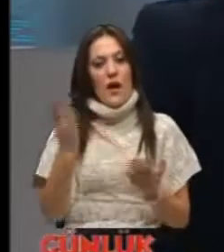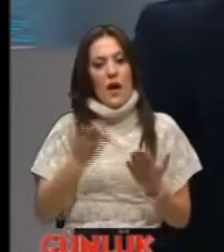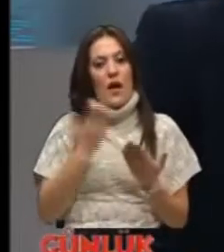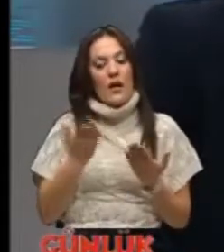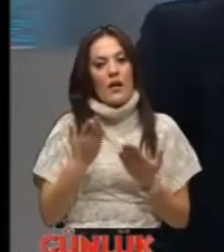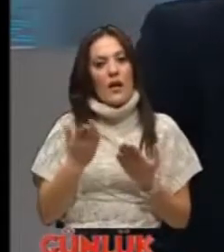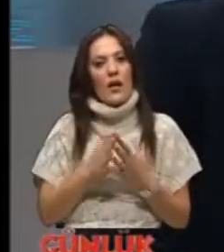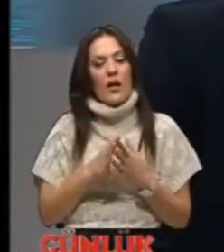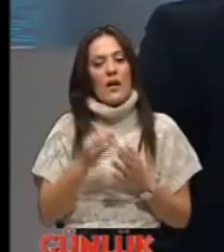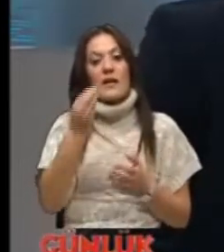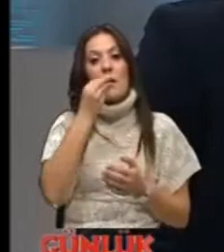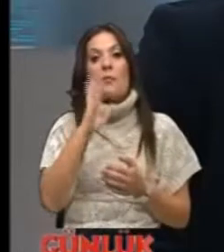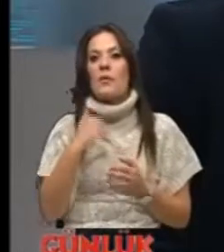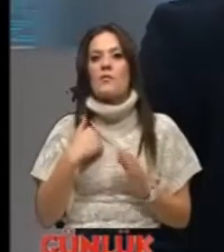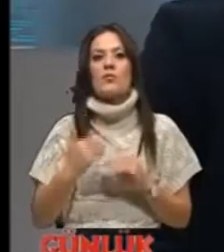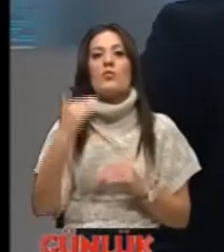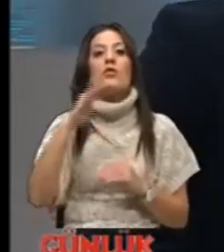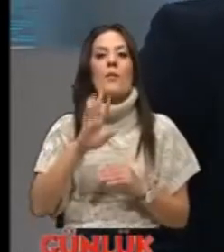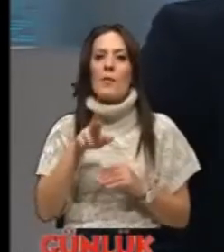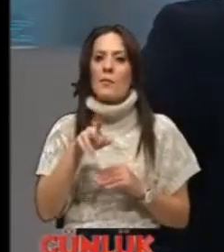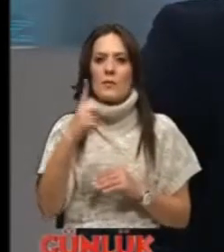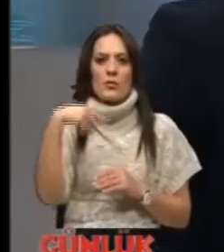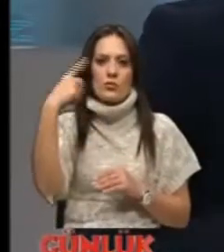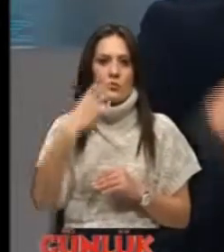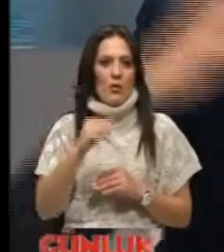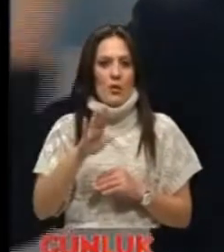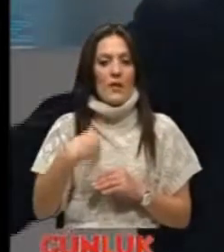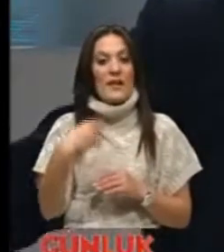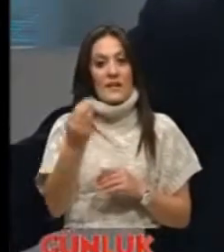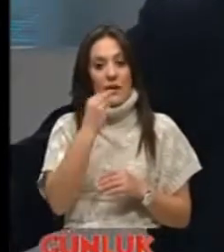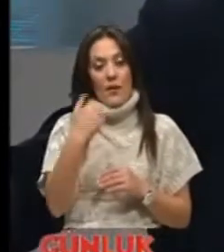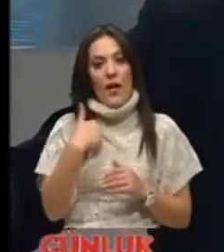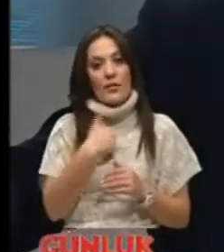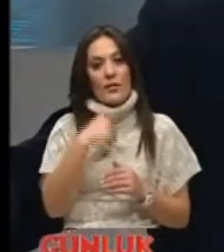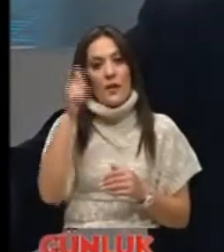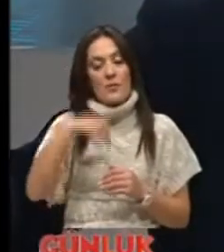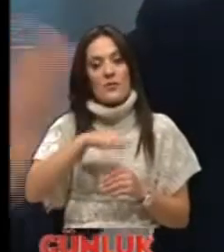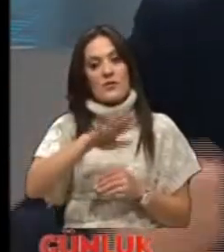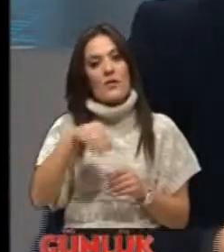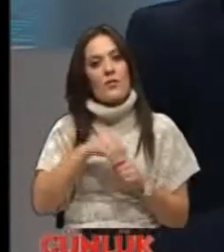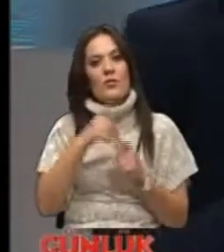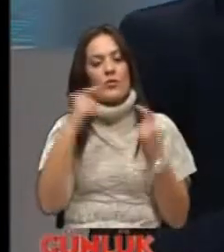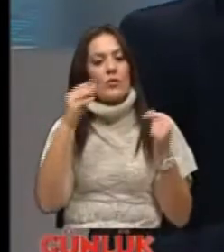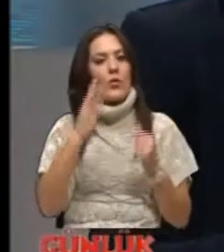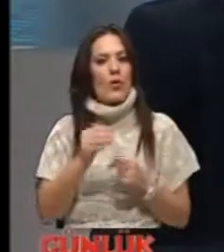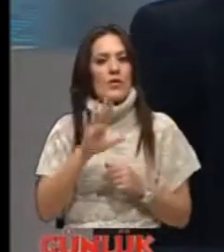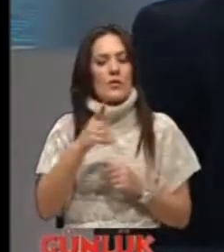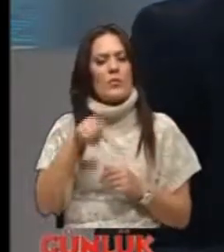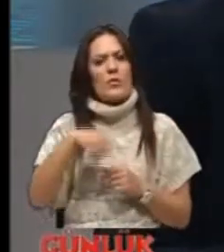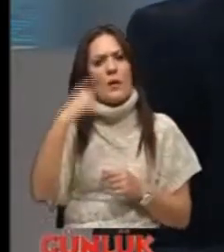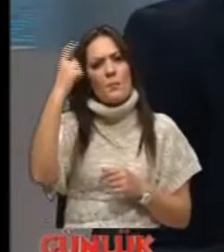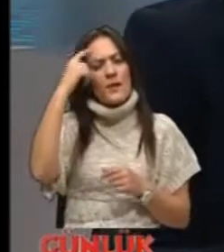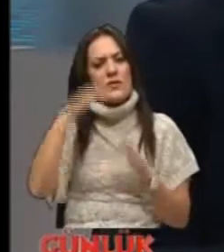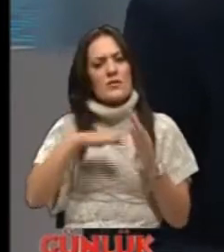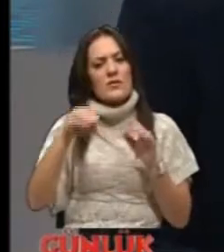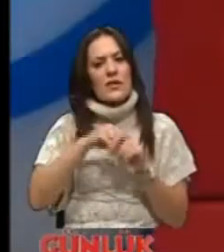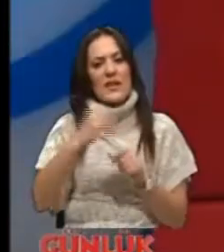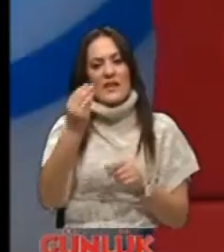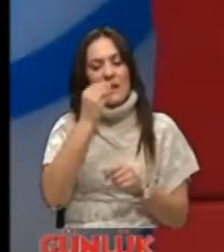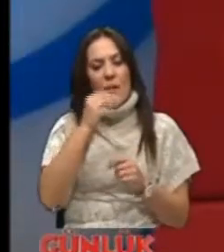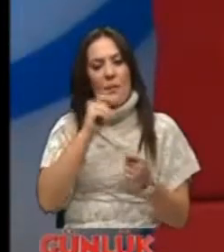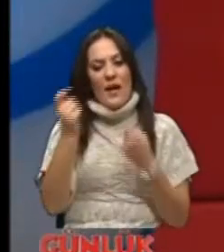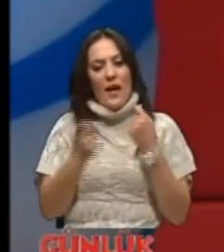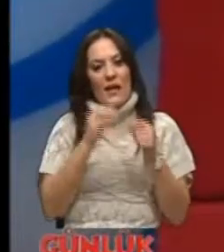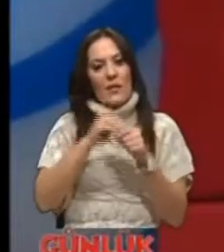hala yemezsem büyüyemem gibi bir düşüncesi olabiliyor. Ya da yersem annem ve çevremdekiler mutlu olabilir. Bunlar bilinçaltı süreçler. Yeme eylemi